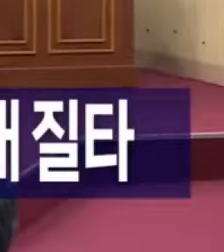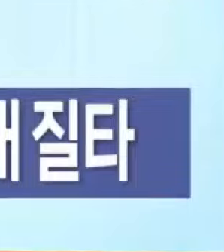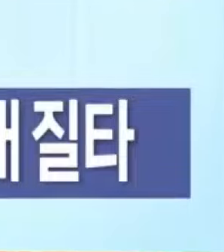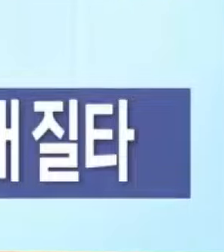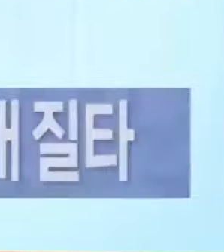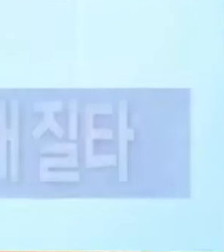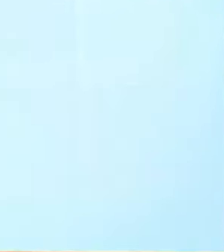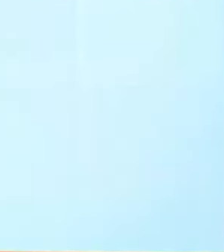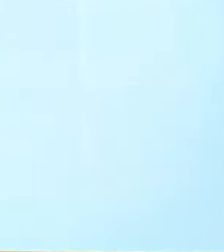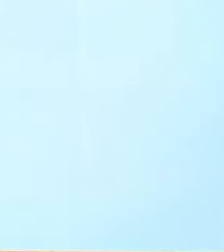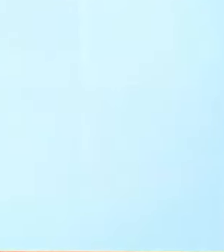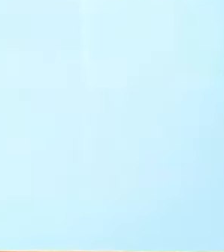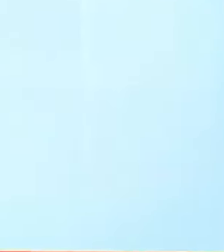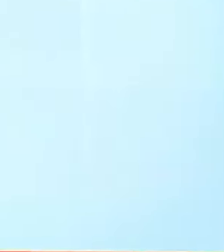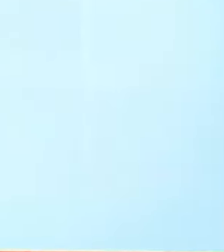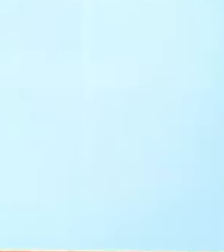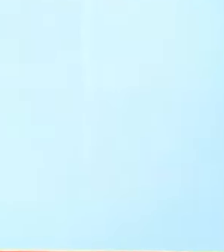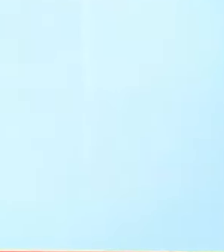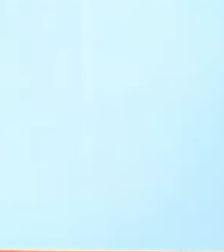유연근무제도 도마에 올랐습니다.